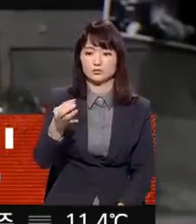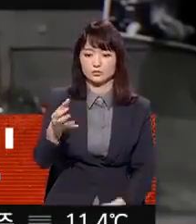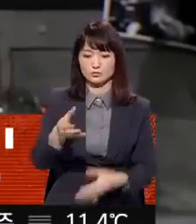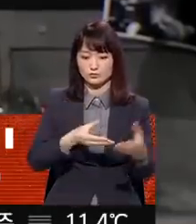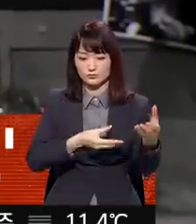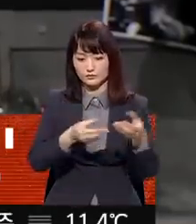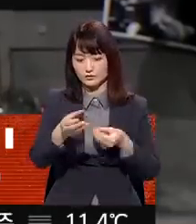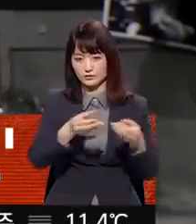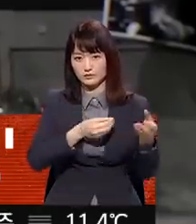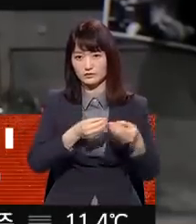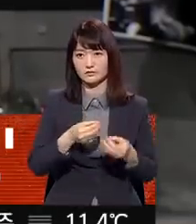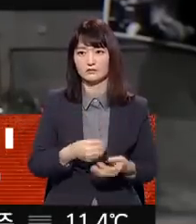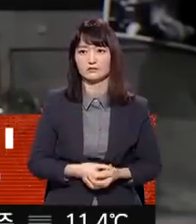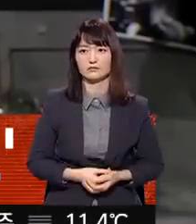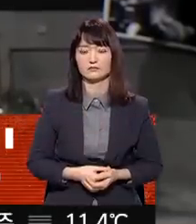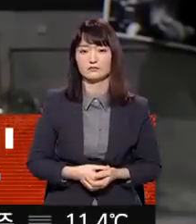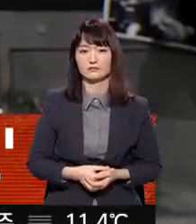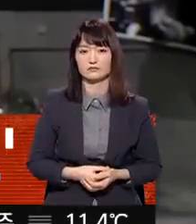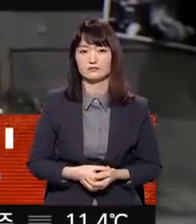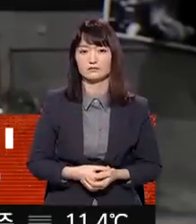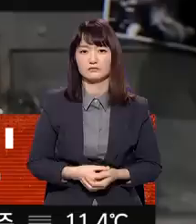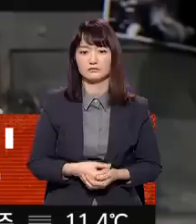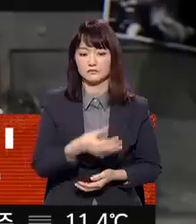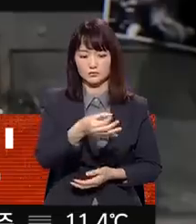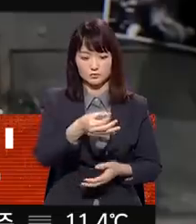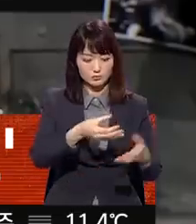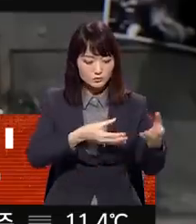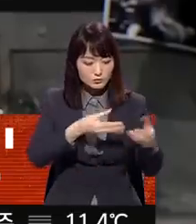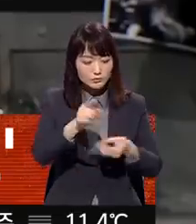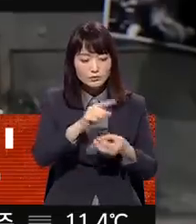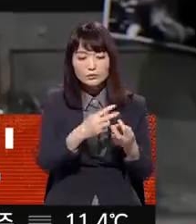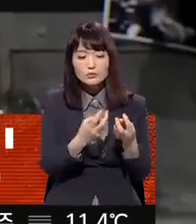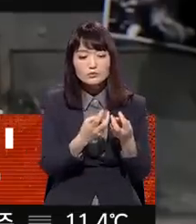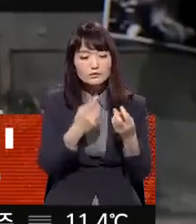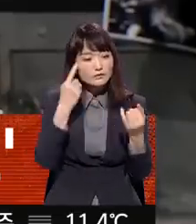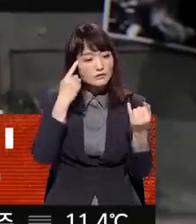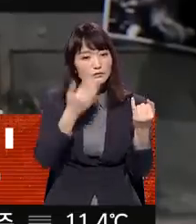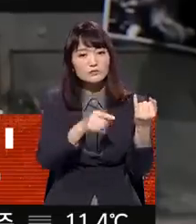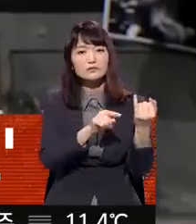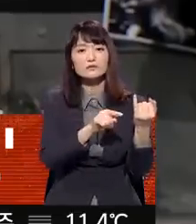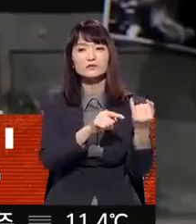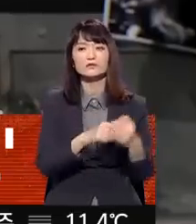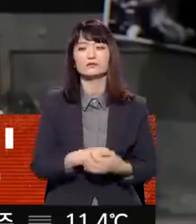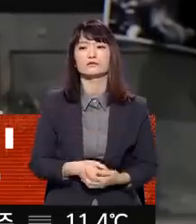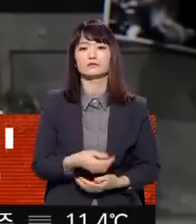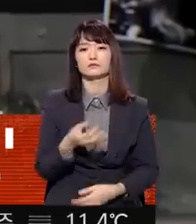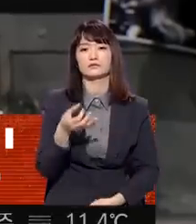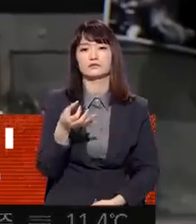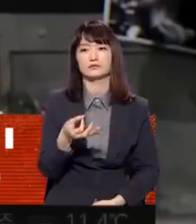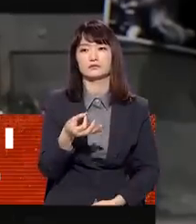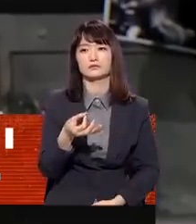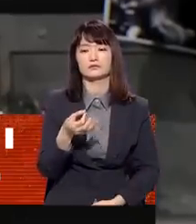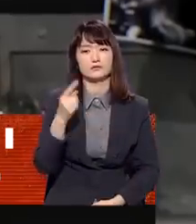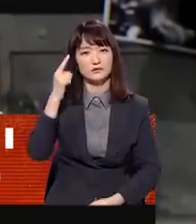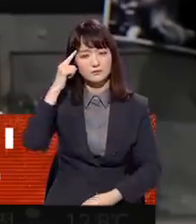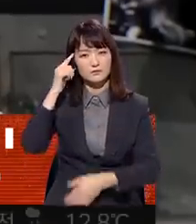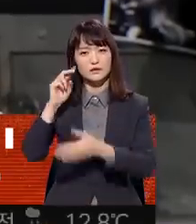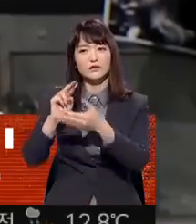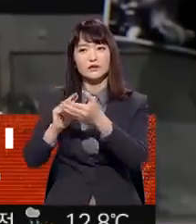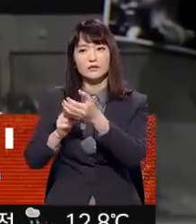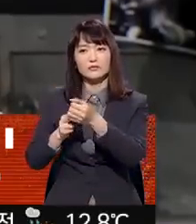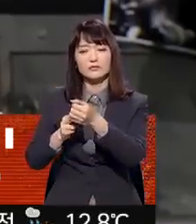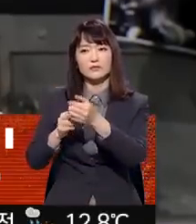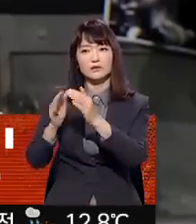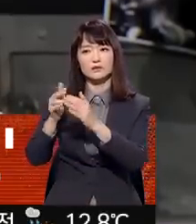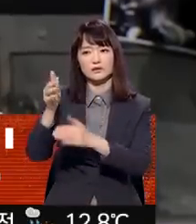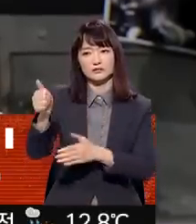받은 거예요. 돈을. 커다란 돈이죠. 그래서 대출을 받았는데 그 돈 어떻게 했나 하고 물어봤더니 예. 그 돈이 미용실